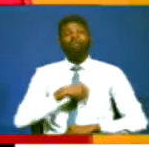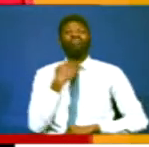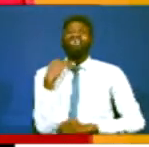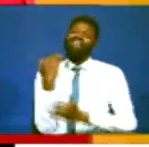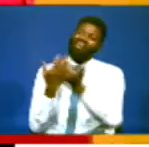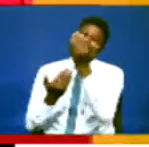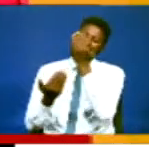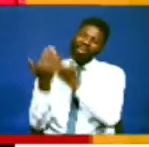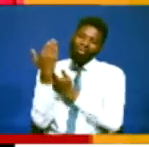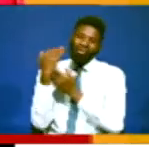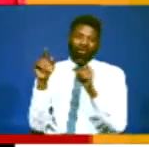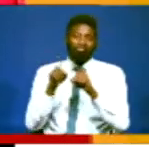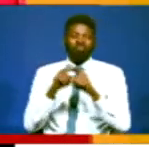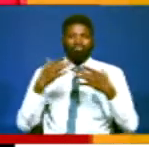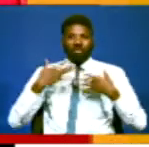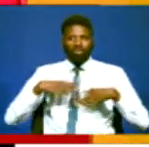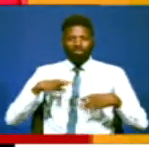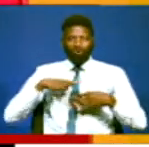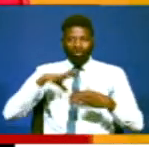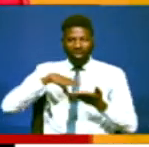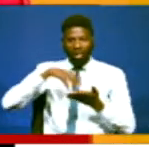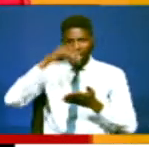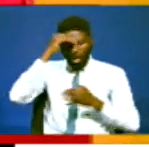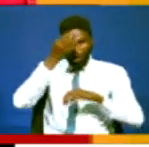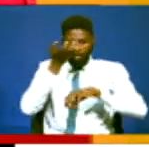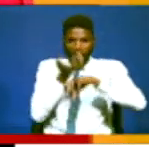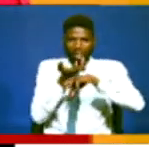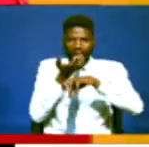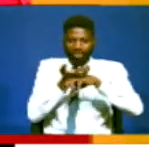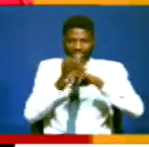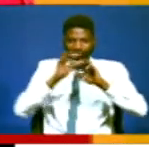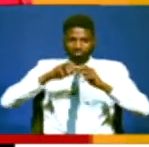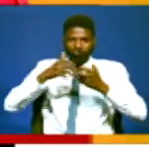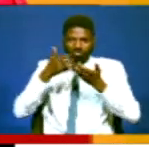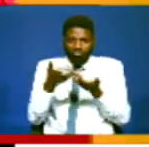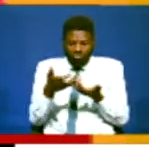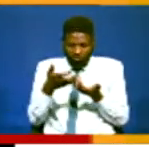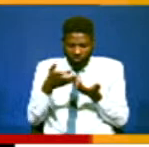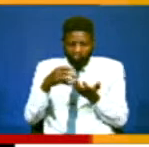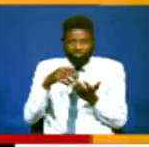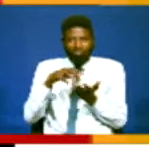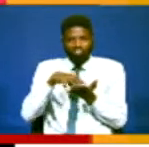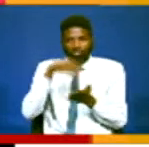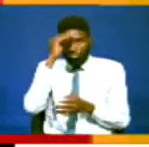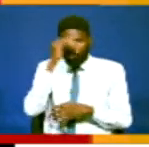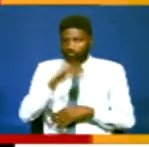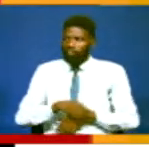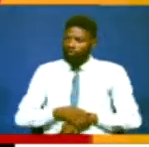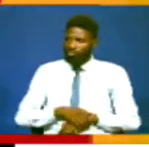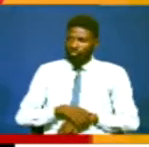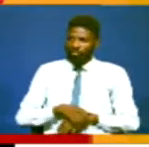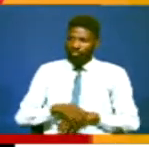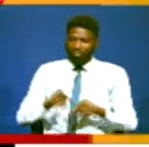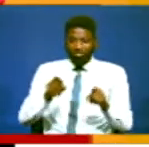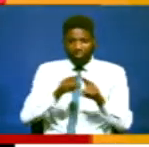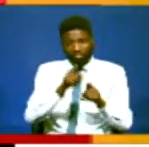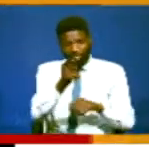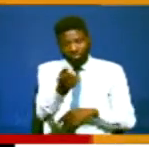watu walikuwa wanasoma wakiwa wameketi kwenye mawe. Ndam, na sasa hivi tunaishi katika ndo hata umeleta swala hilo